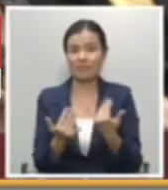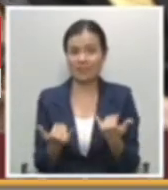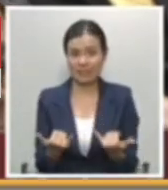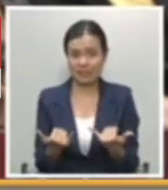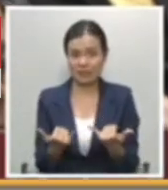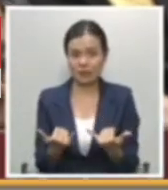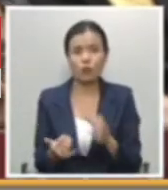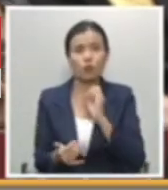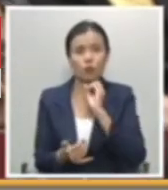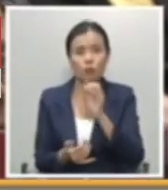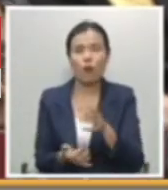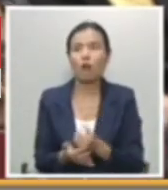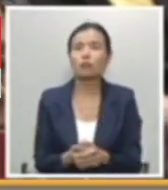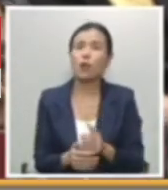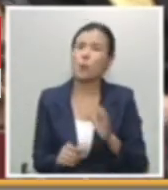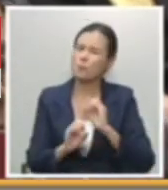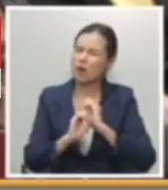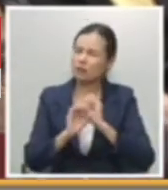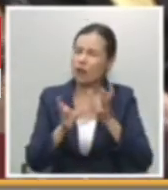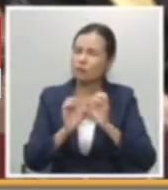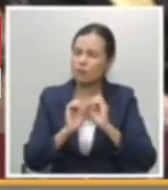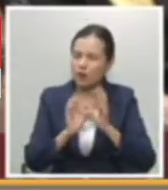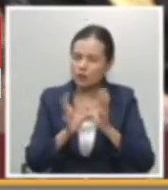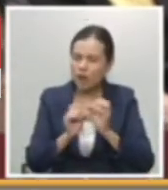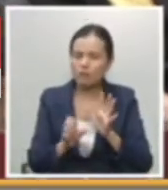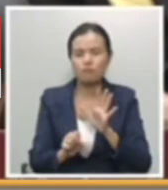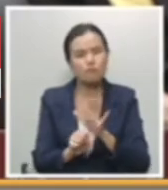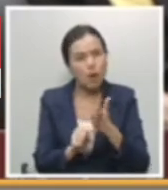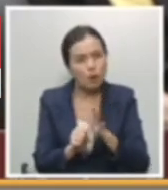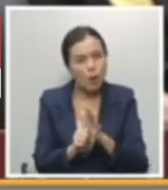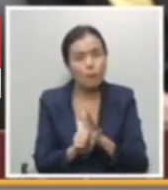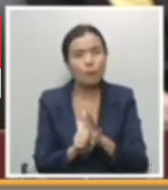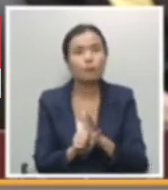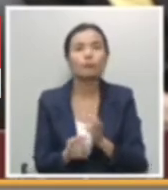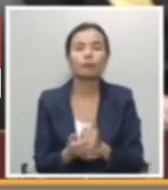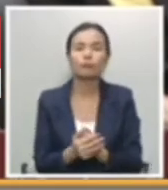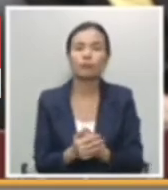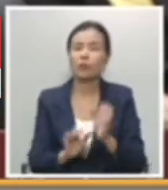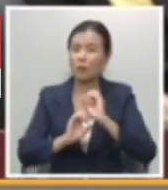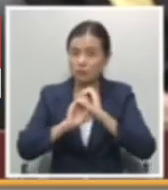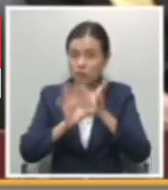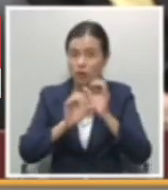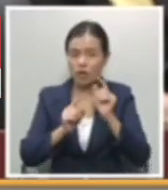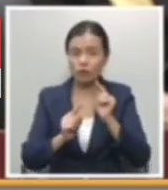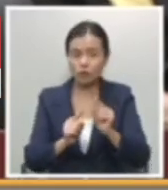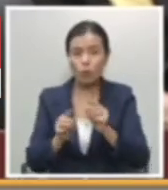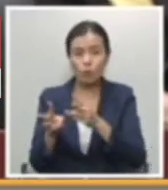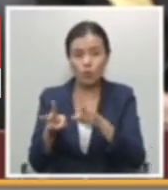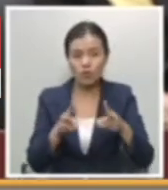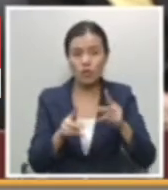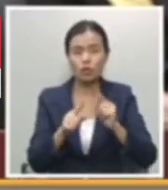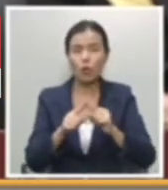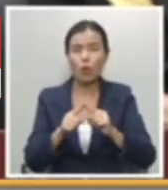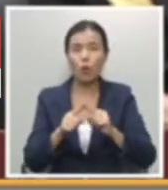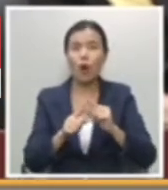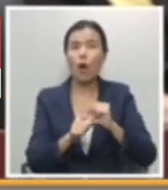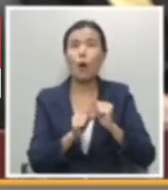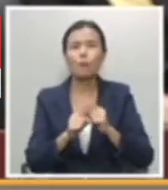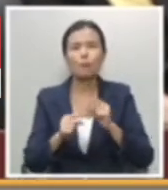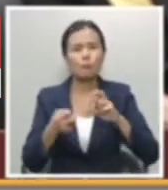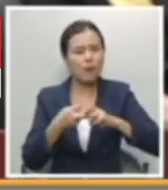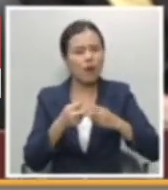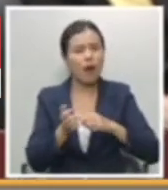ที่ว่ายังขาดความชัดเจนนั้นในแนวขาดความชัดเจนในแนวทางที่จะรับมือกับปัญหาเหล่านี้ว่